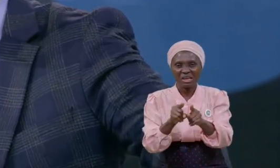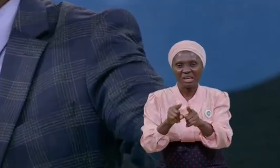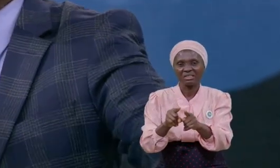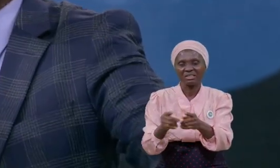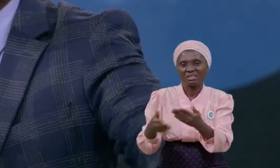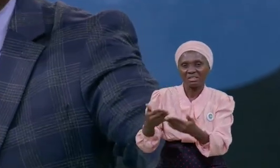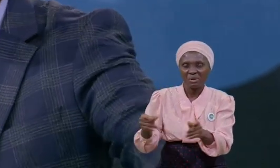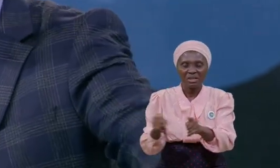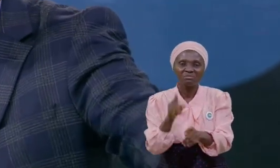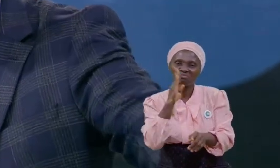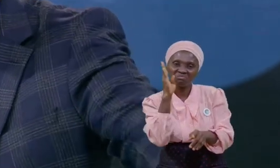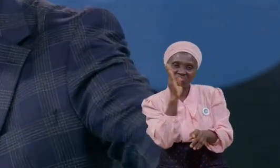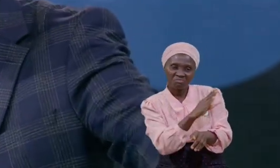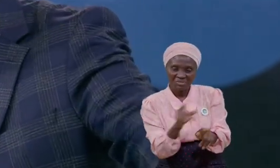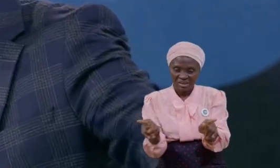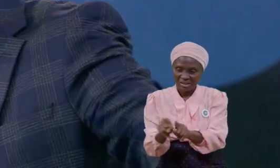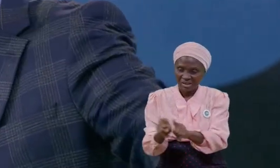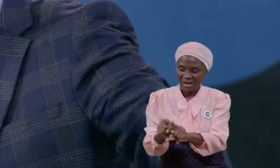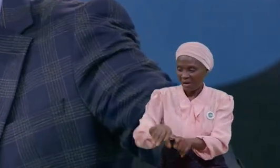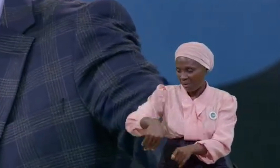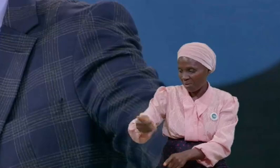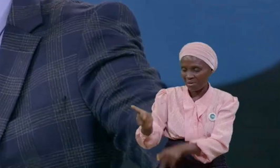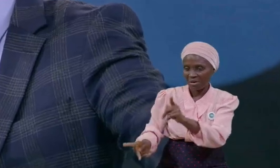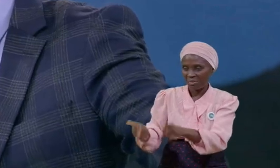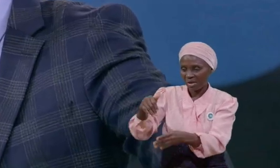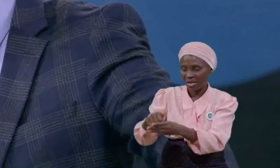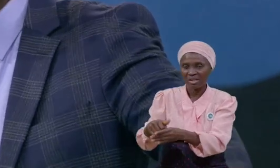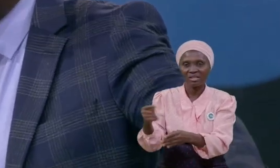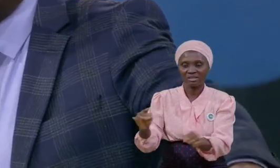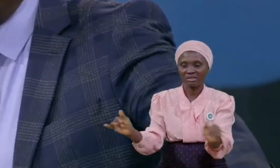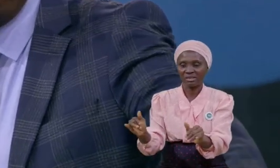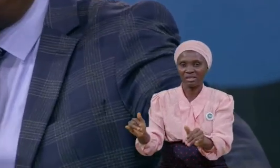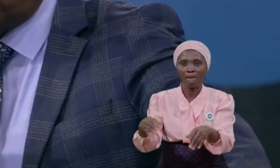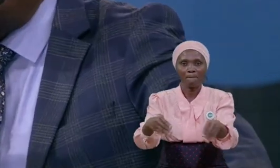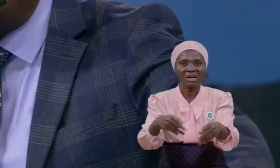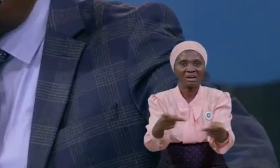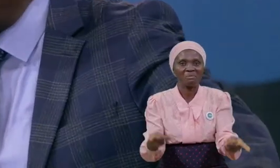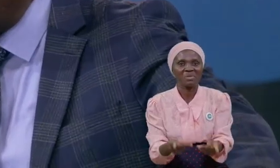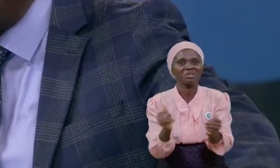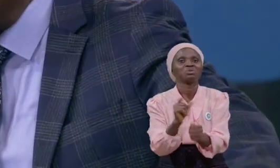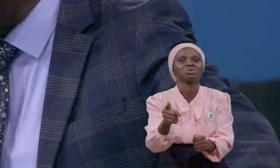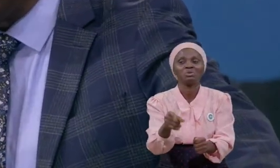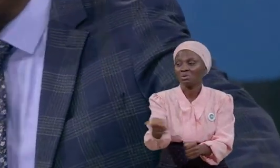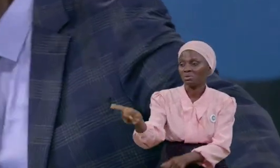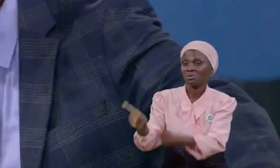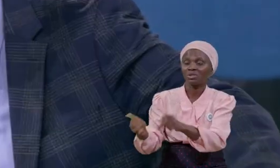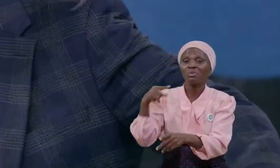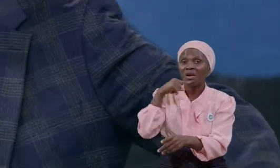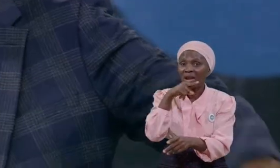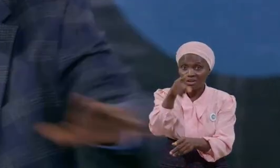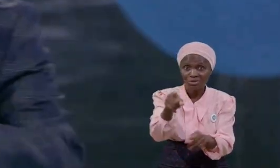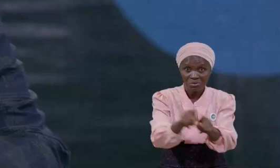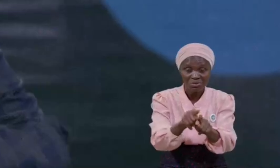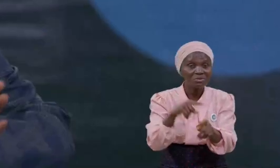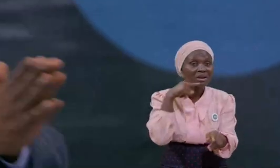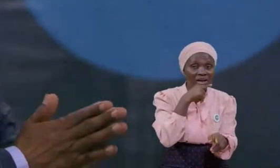vie de tous ceux-là qui sont dans le même marché que toi. Ils mentent, tu mens. ils ne vont pas à l'église, mais toi tu vas à l'église. Mais c'est la